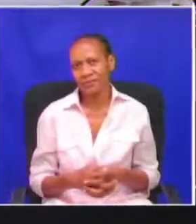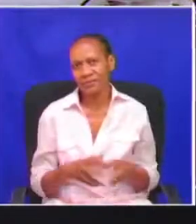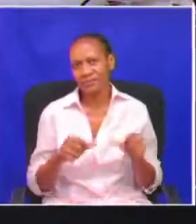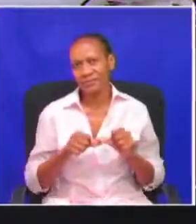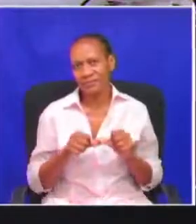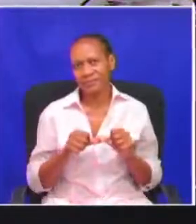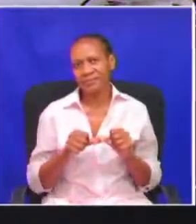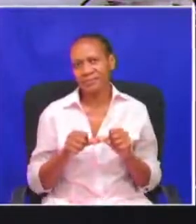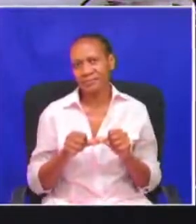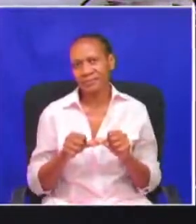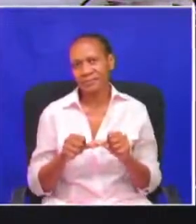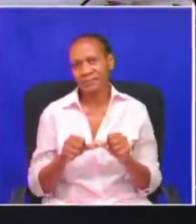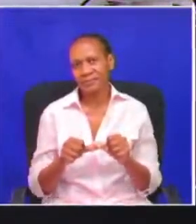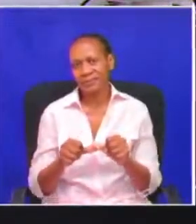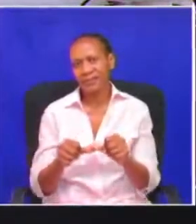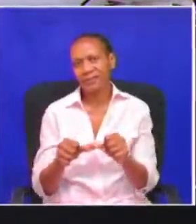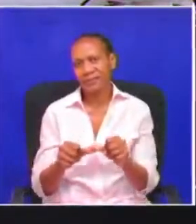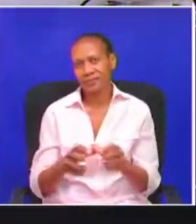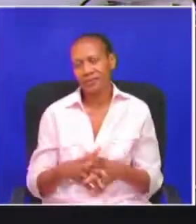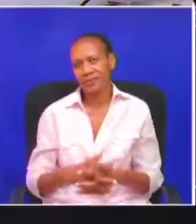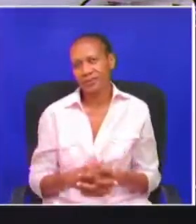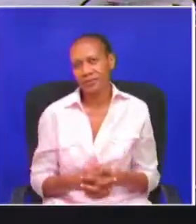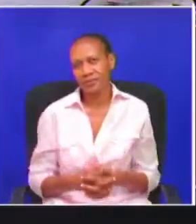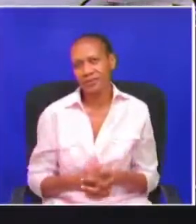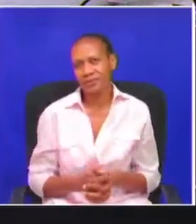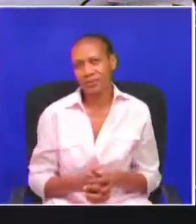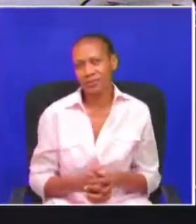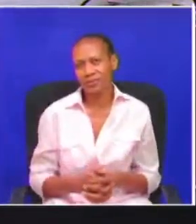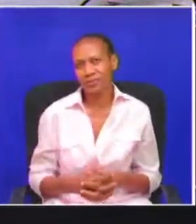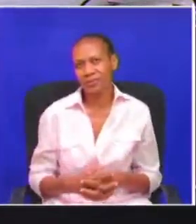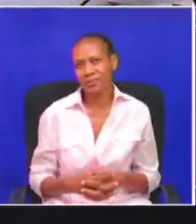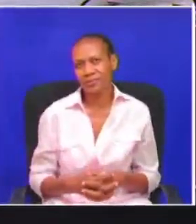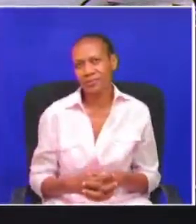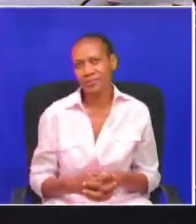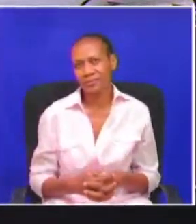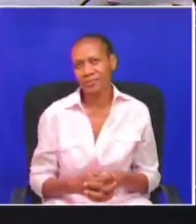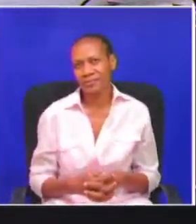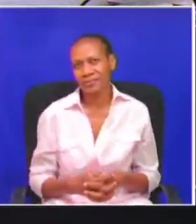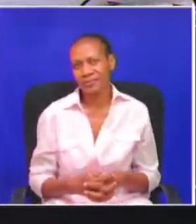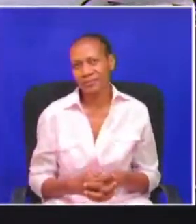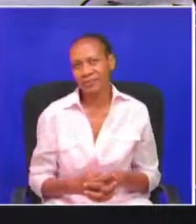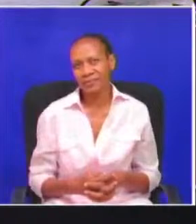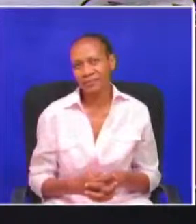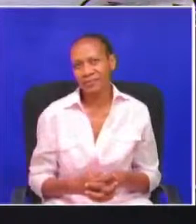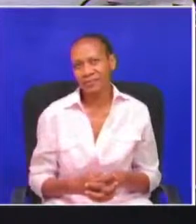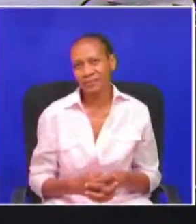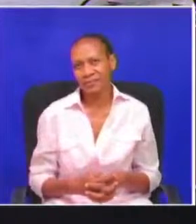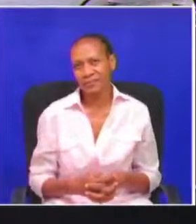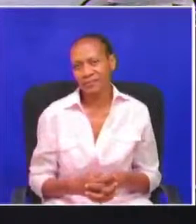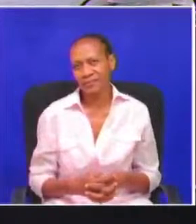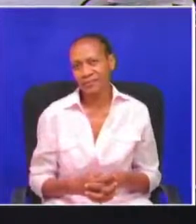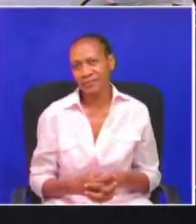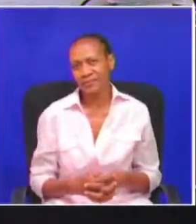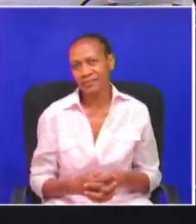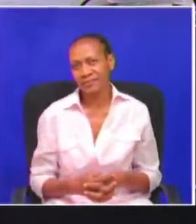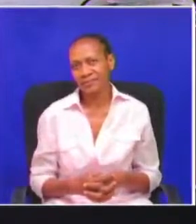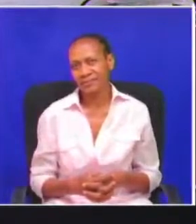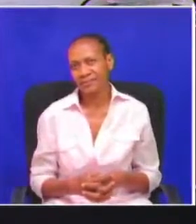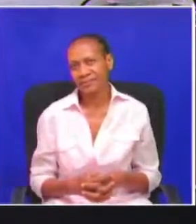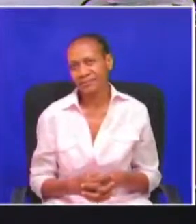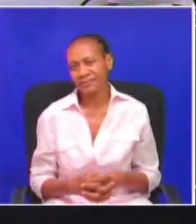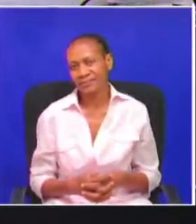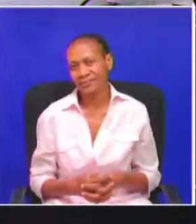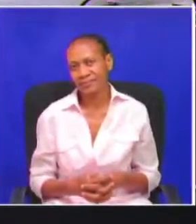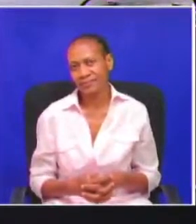tshigwada tshashu tshine tsha khou ḓo ṱuwa zwino kha ino vhege u ya henengei u yo ambedzana